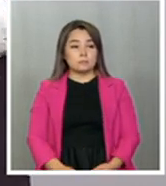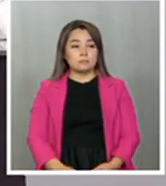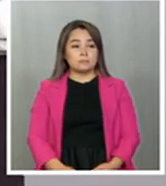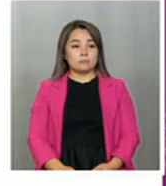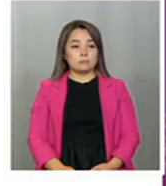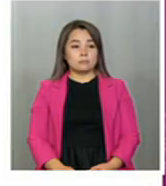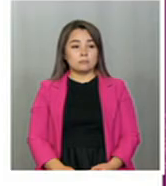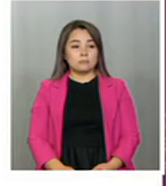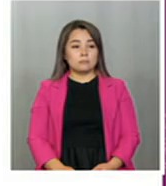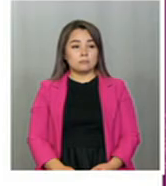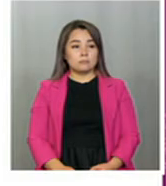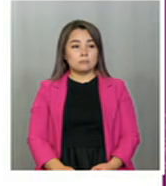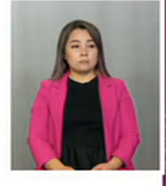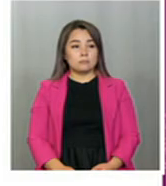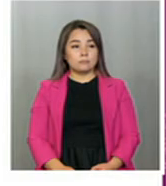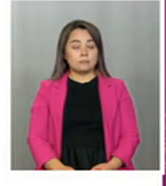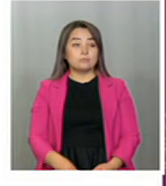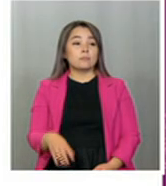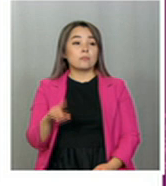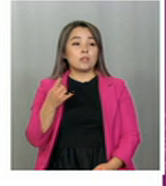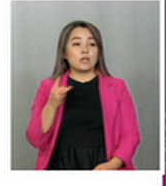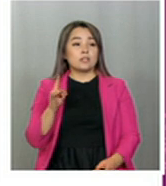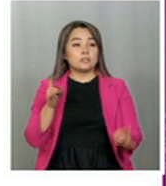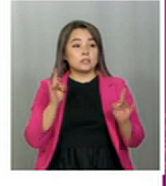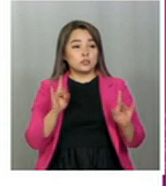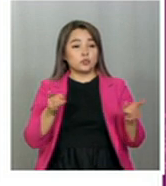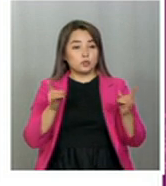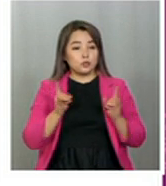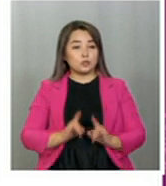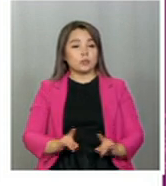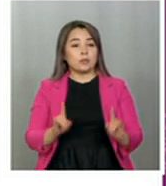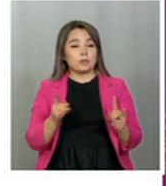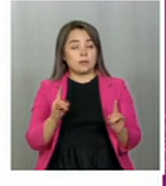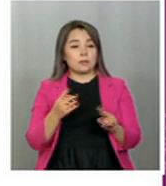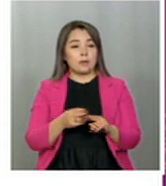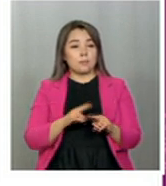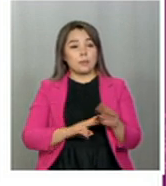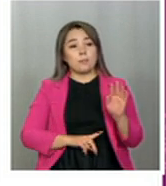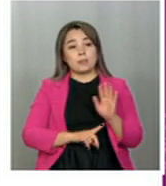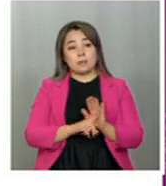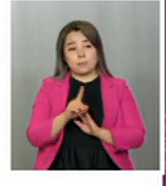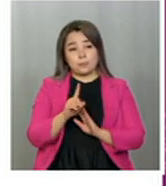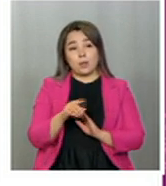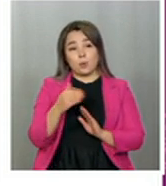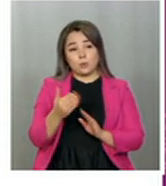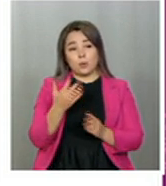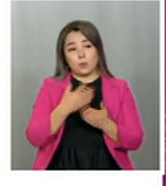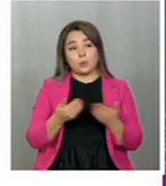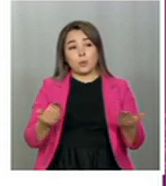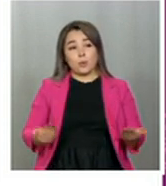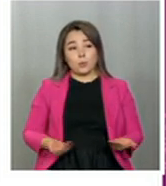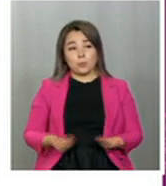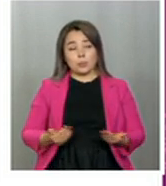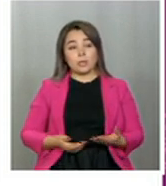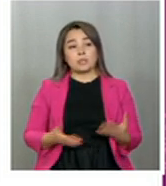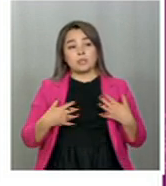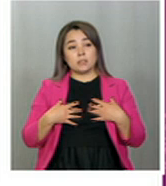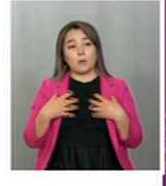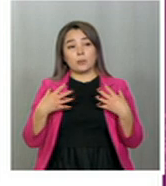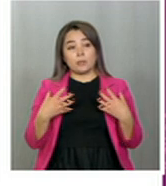көрейік. Сәбидің шіретіп дүние есігін ашқан сәтінен бастап, оның өмірін,